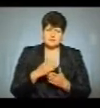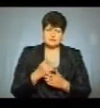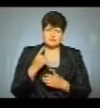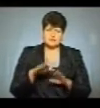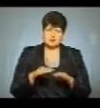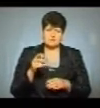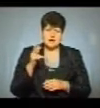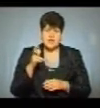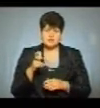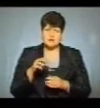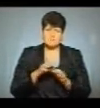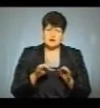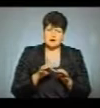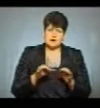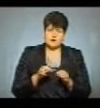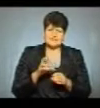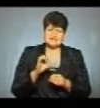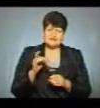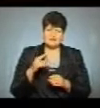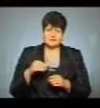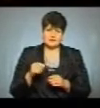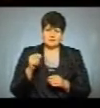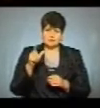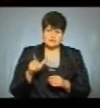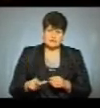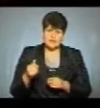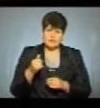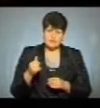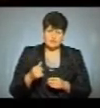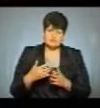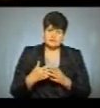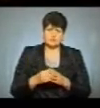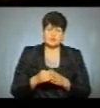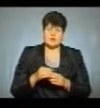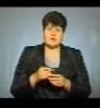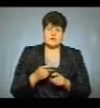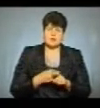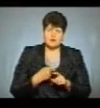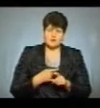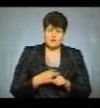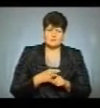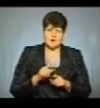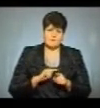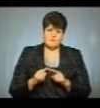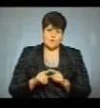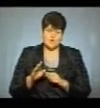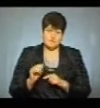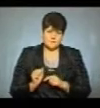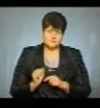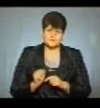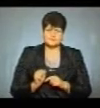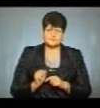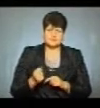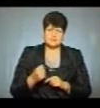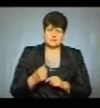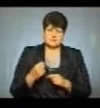гречки, кілограм макаронів, банка сардини, пляшка олії та близько 10 кілограмів картоплі, буряків і моркви. 25 років я знаю, які дари осені,